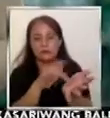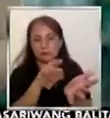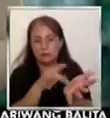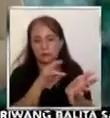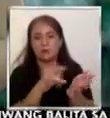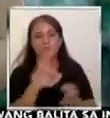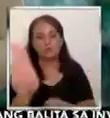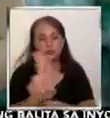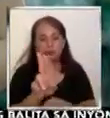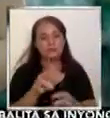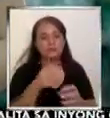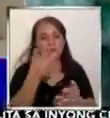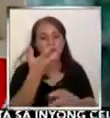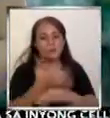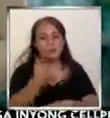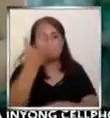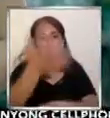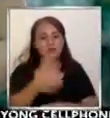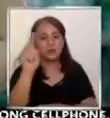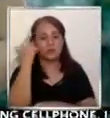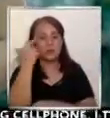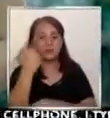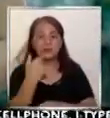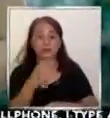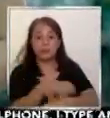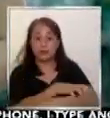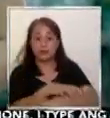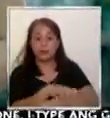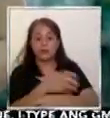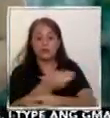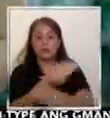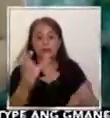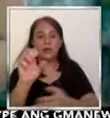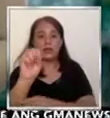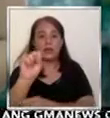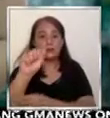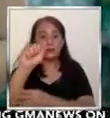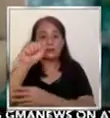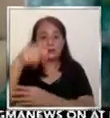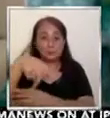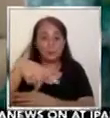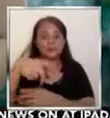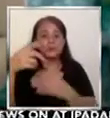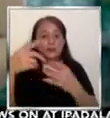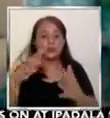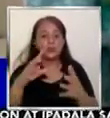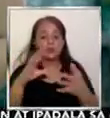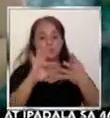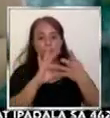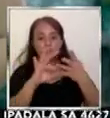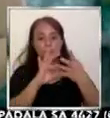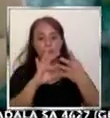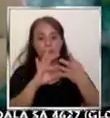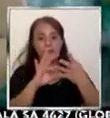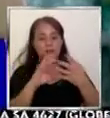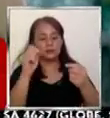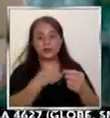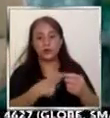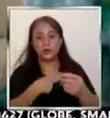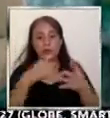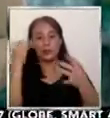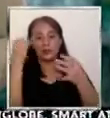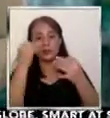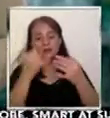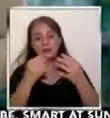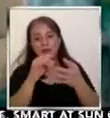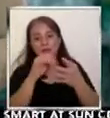government. Target ng lokal na pamahalaan ng Makati na maipamahagi ang Social Amelioration Fund sa katapusan ng linggo. Sa ngayon, 45%